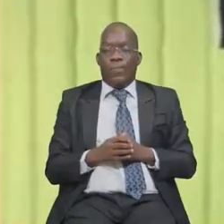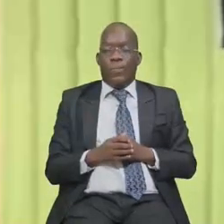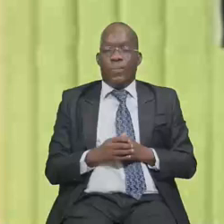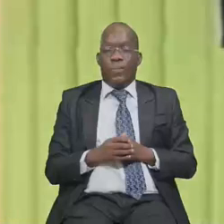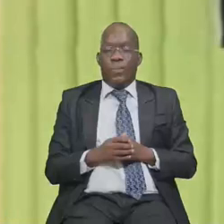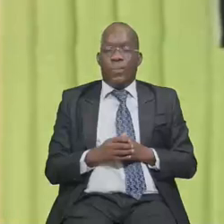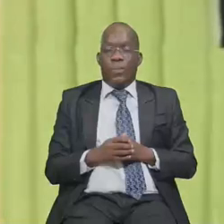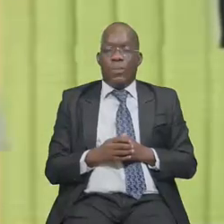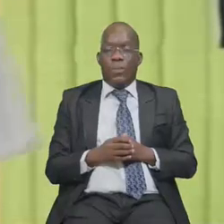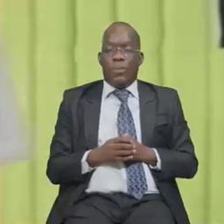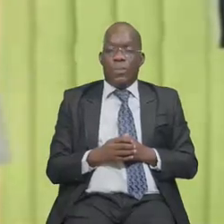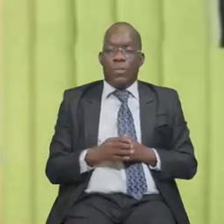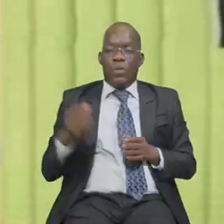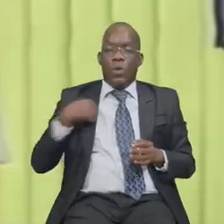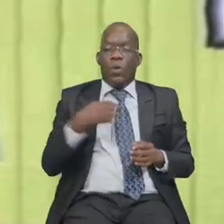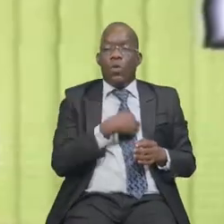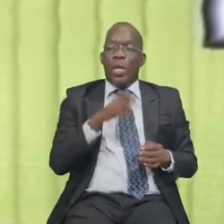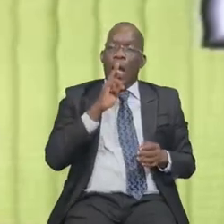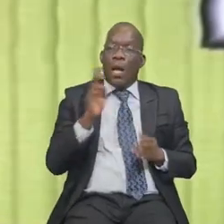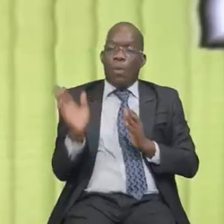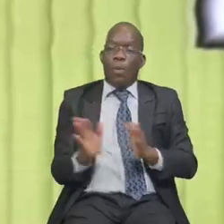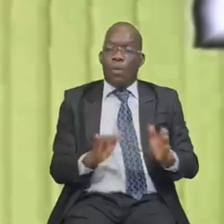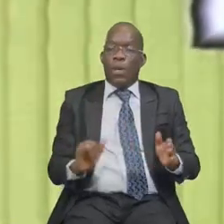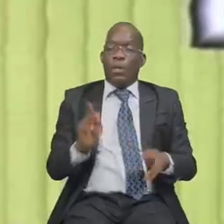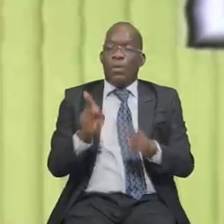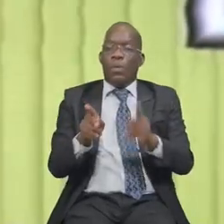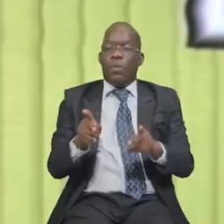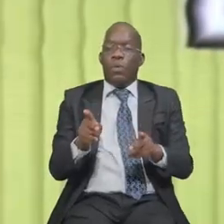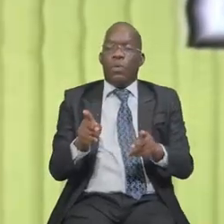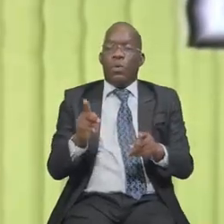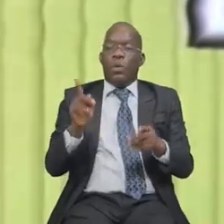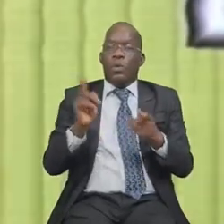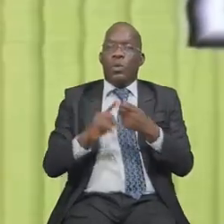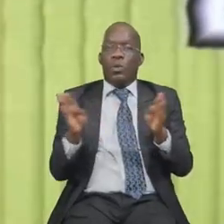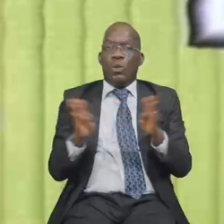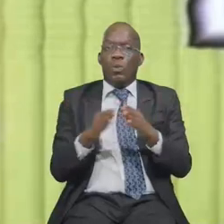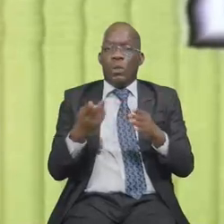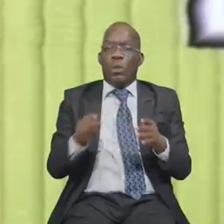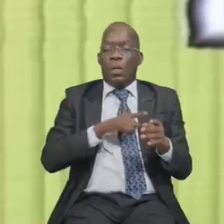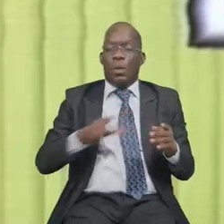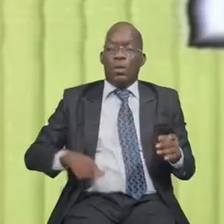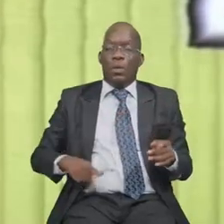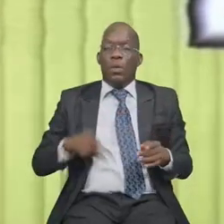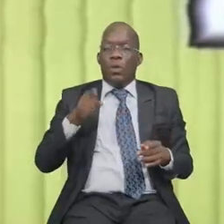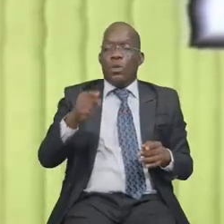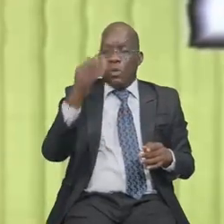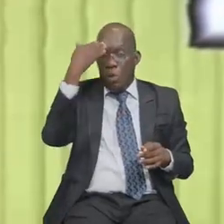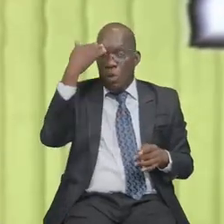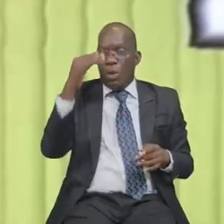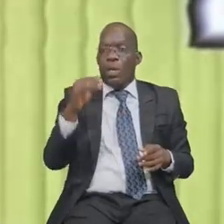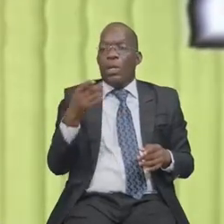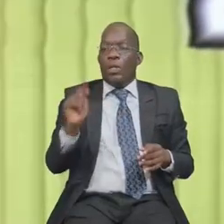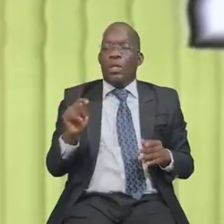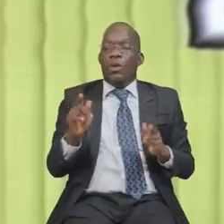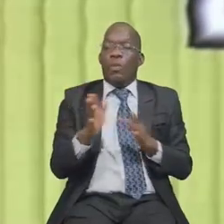Nous préparons des gens pour rencontrer le Seigneur. Et nous savons, tu crois, je crois, la Bible dit, Christ